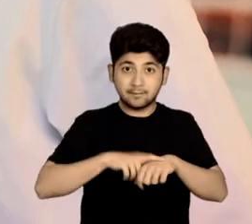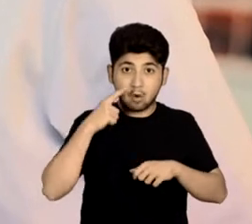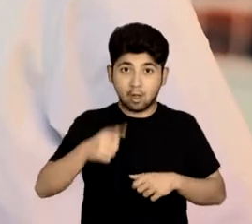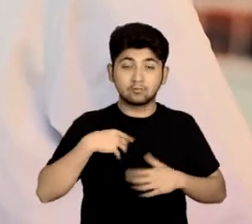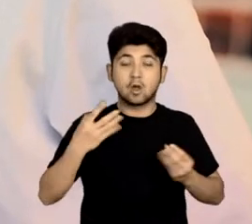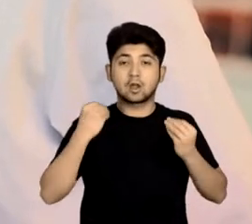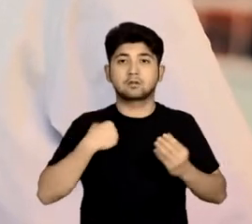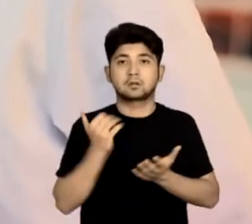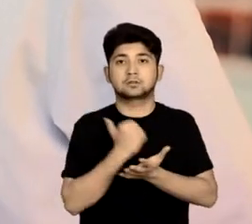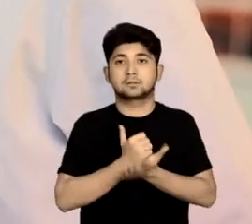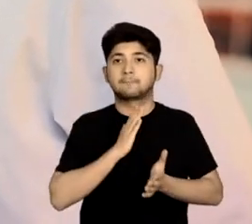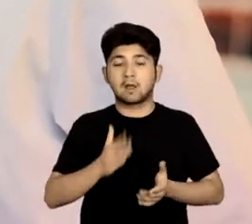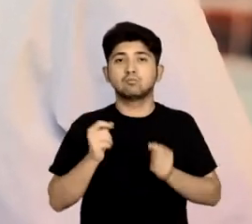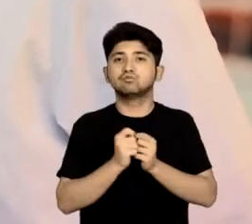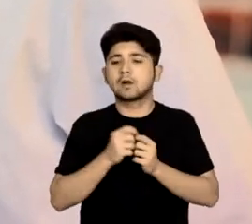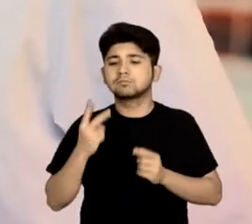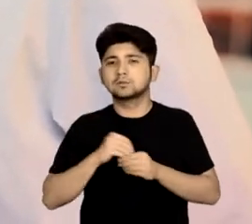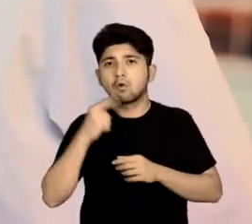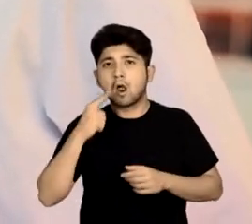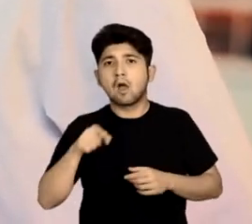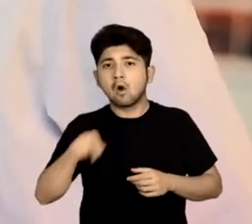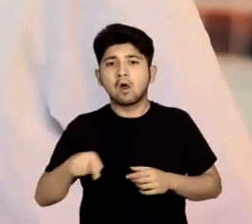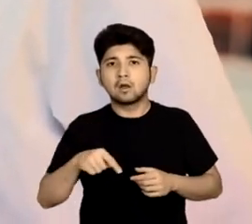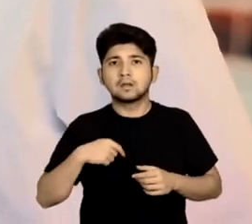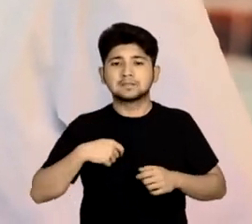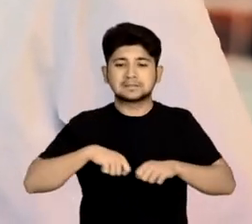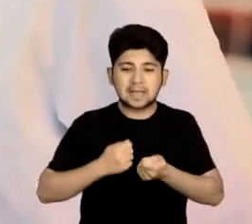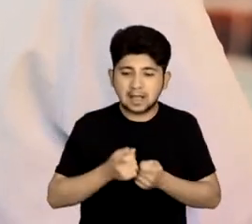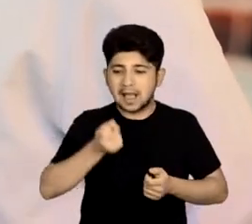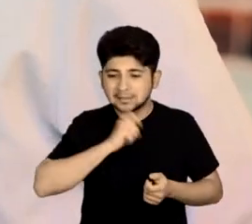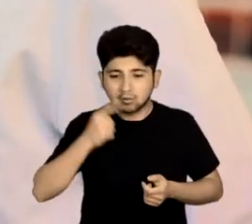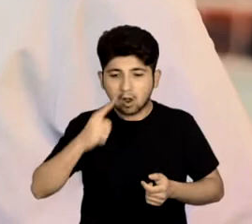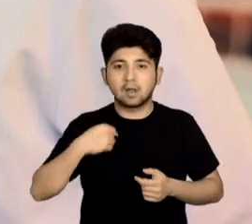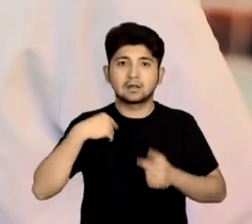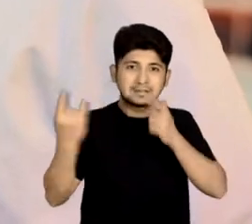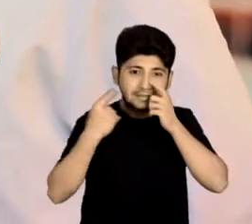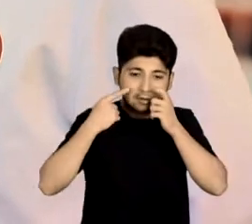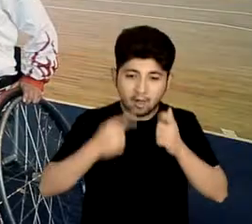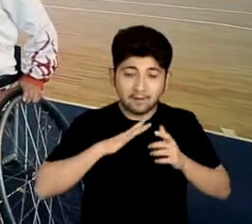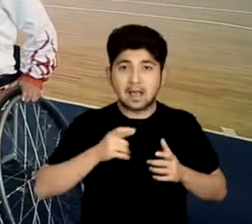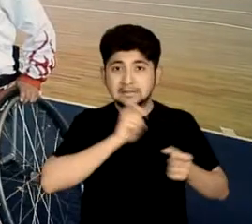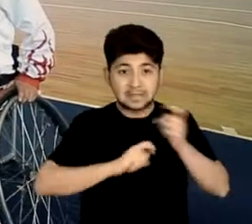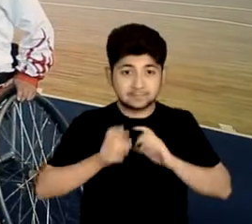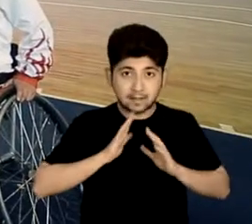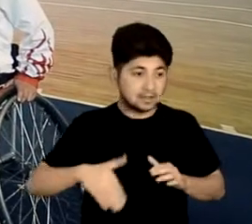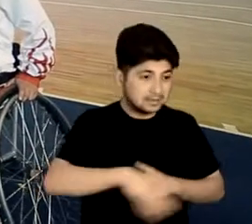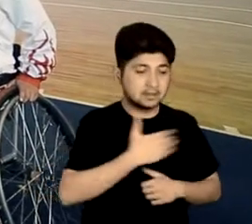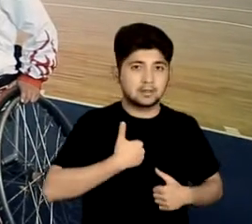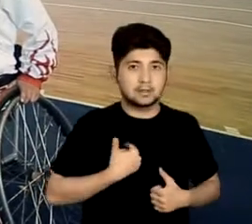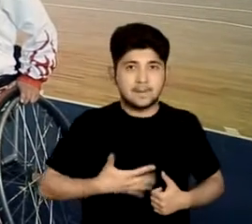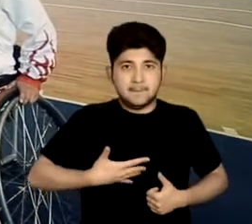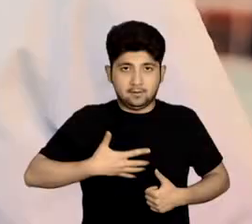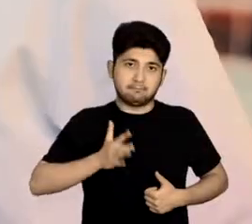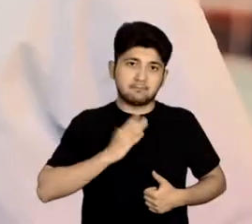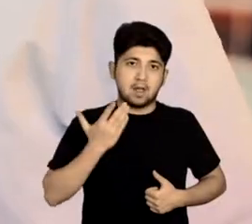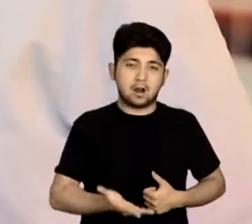iyi sonuçlar elde ediyoruz. Ama Büşra'nın işte faul sıkıntısı olsun, sakatlanma olsun, bununla dışarıya çıkmasıyla ister istemez bir tedirginlik